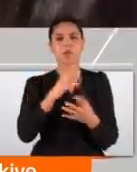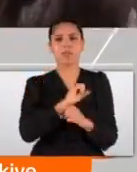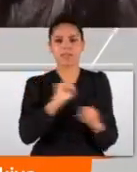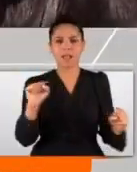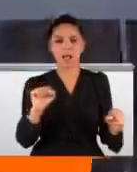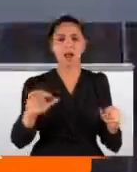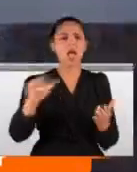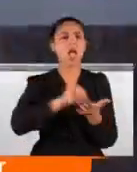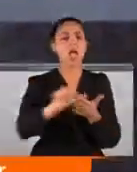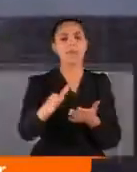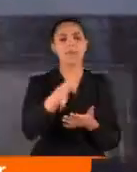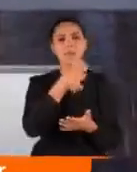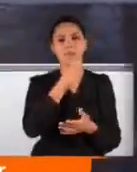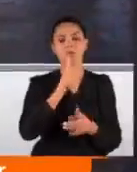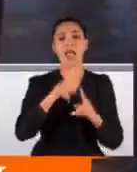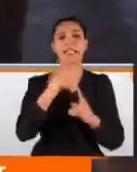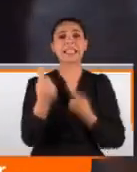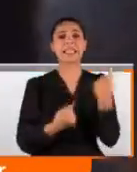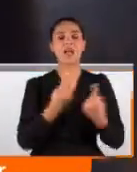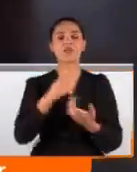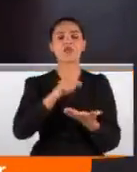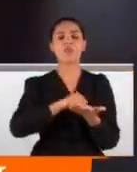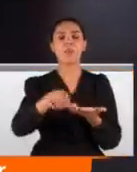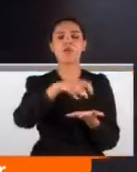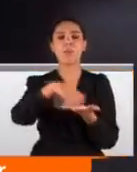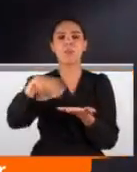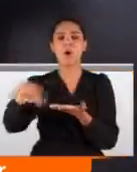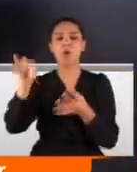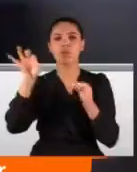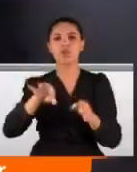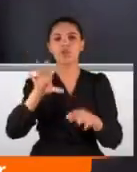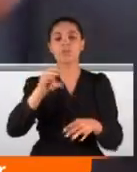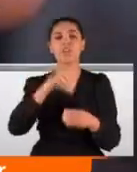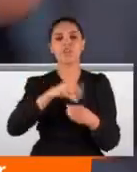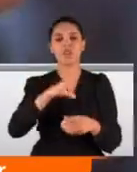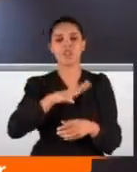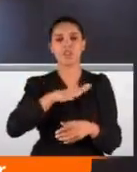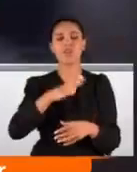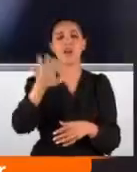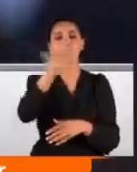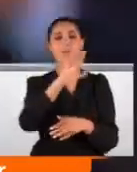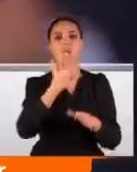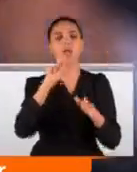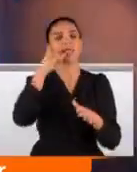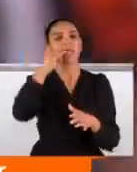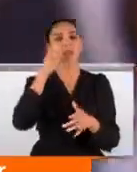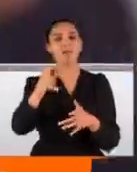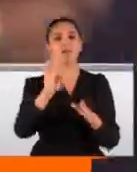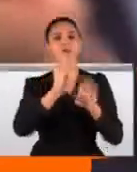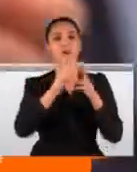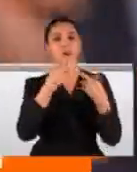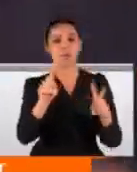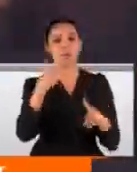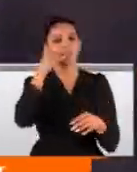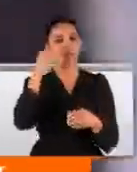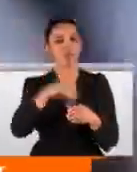her şeyden haberimiz var. Teknoloji artık hayatımızın her noktasında. Her şey çok daha kolay. Elinizi uzatıyorsunuz, kapılar açılıyor. Cep telefonunuzdan istediğiniz